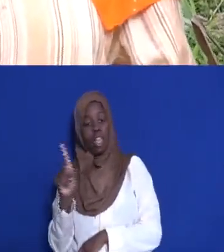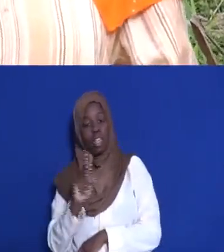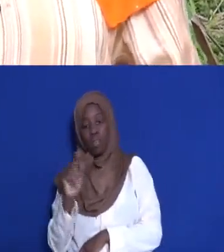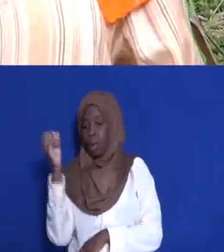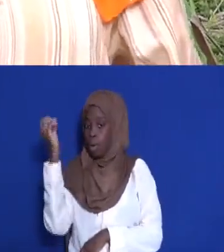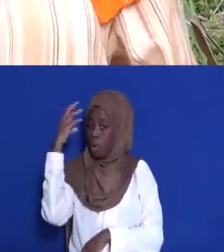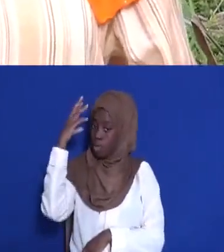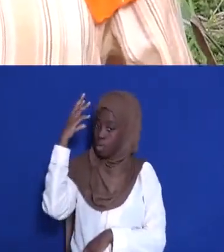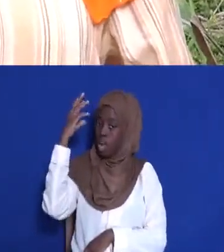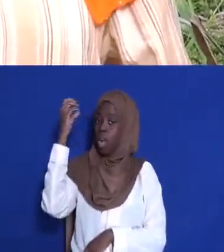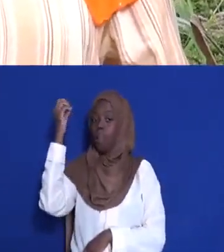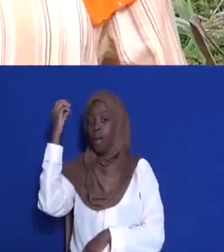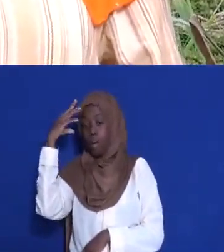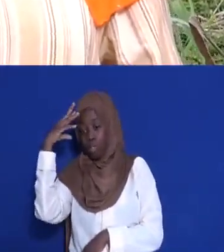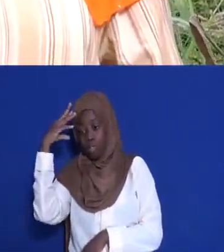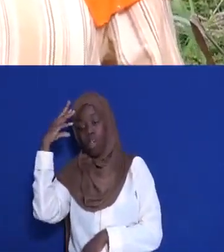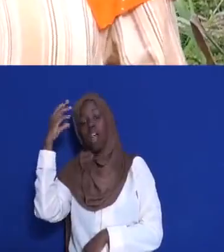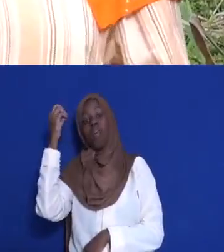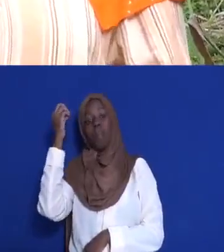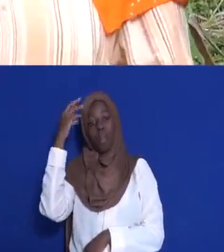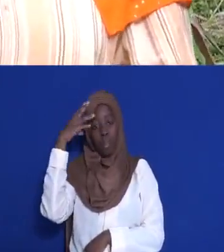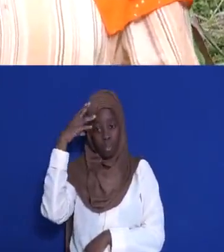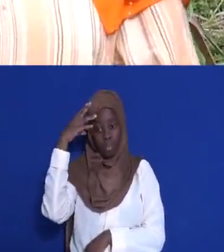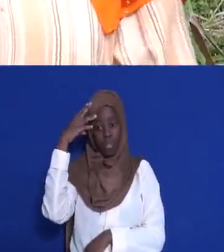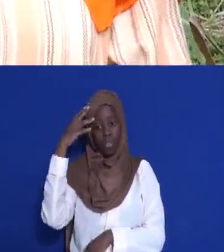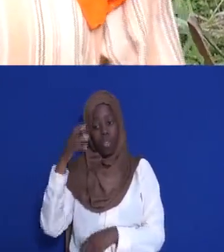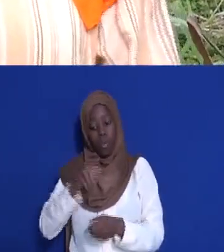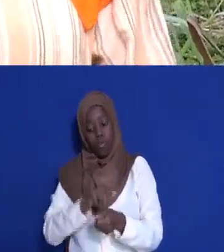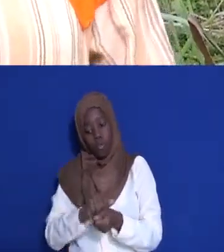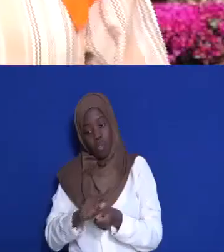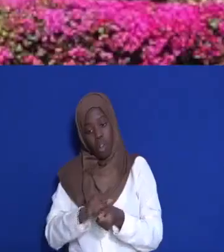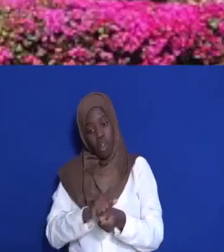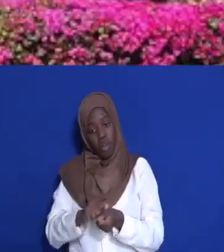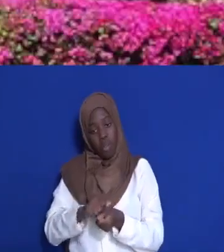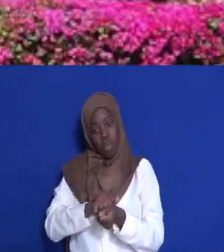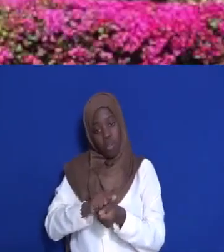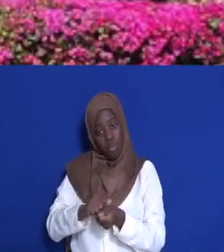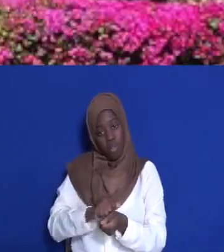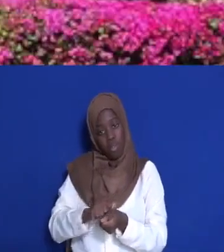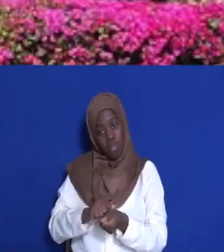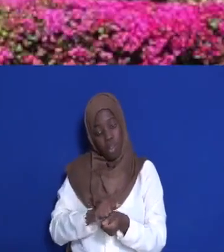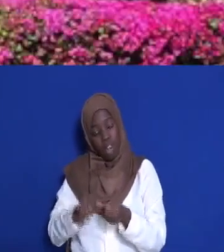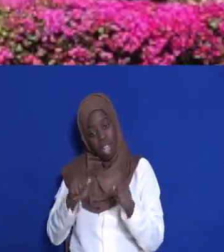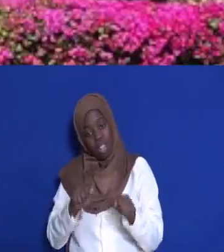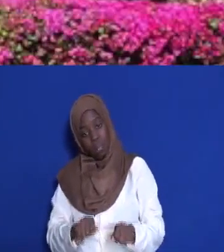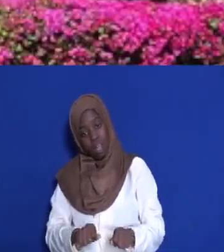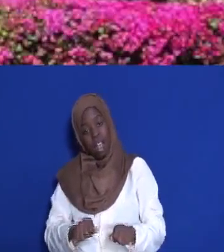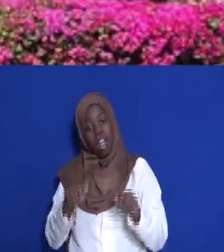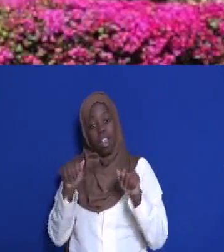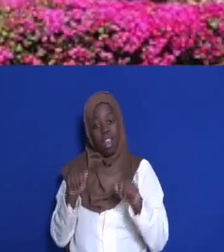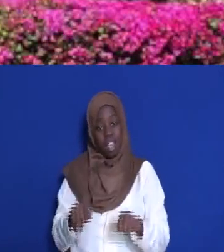lazima. Bila hivyo magonjwa, magonjwa, magonjwa. Fua nguo